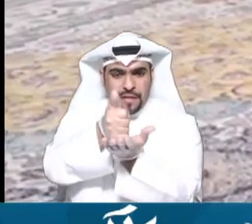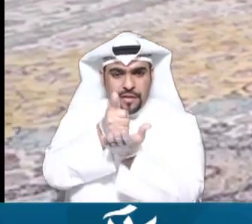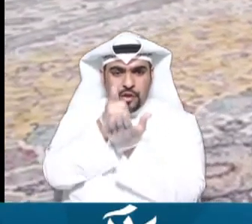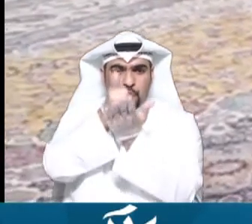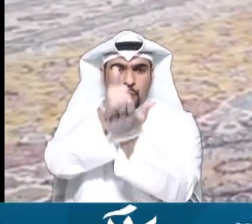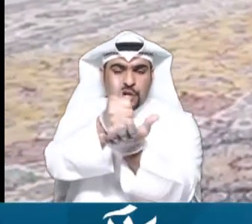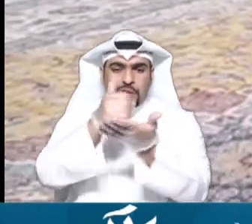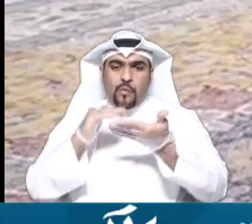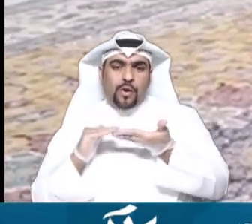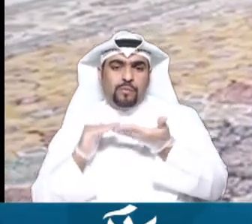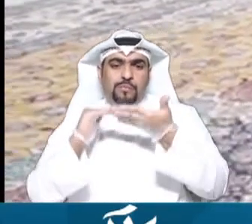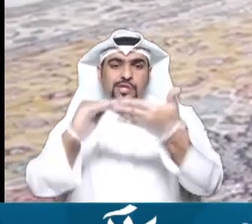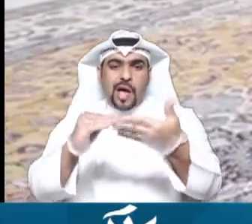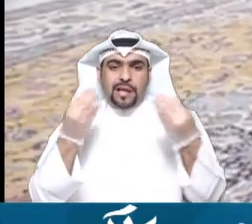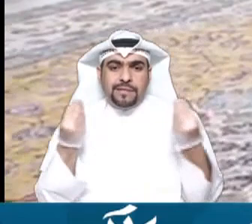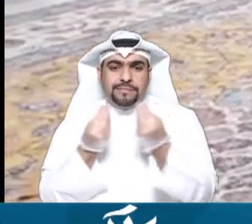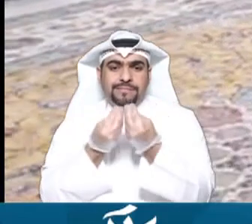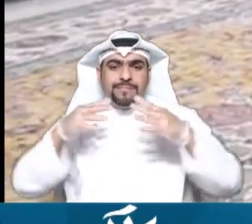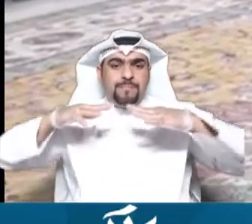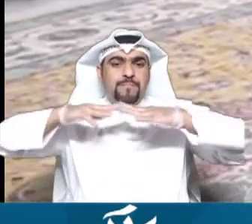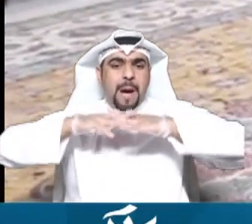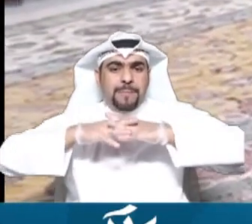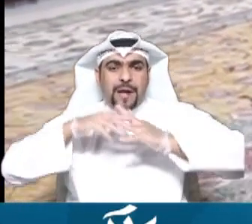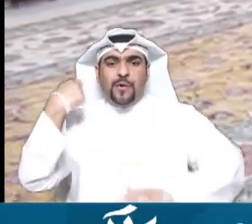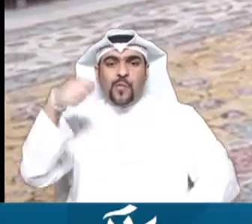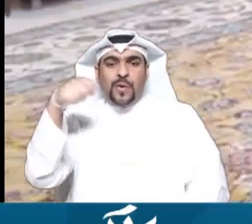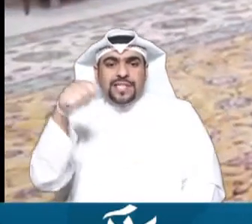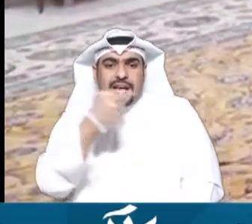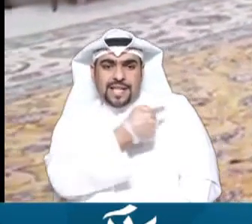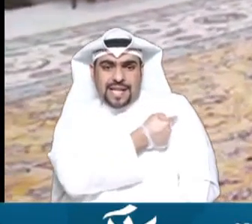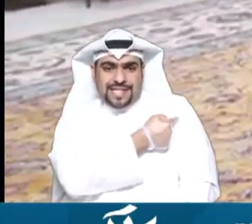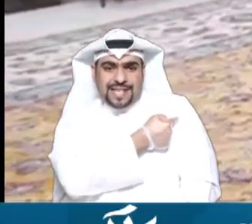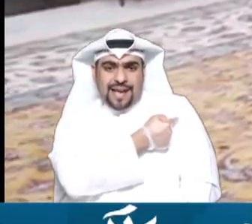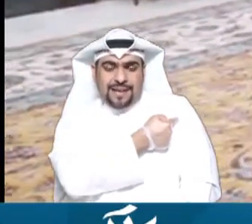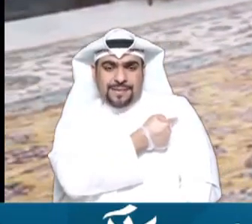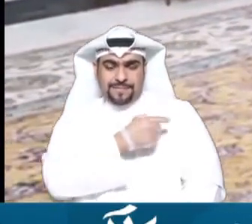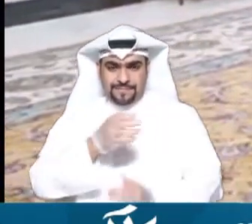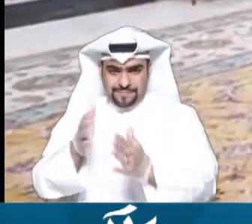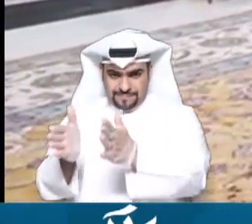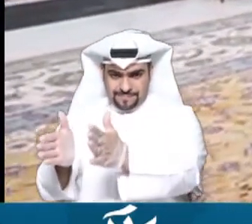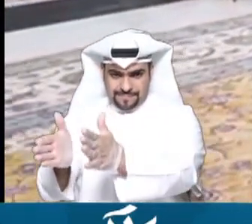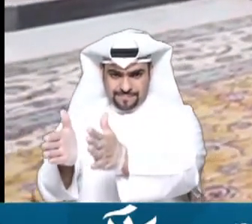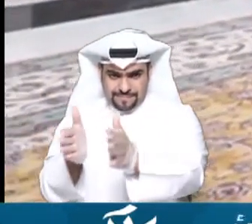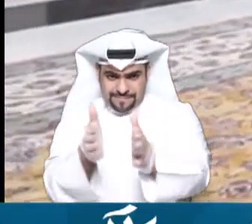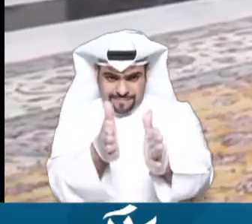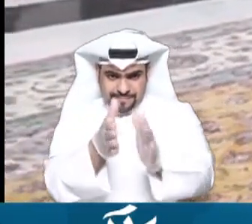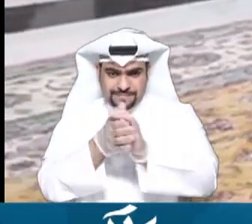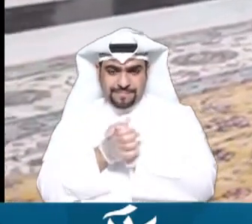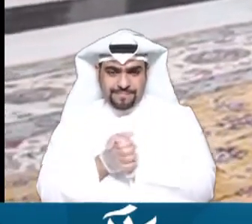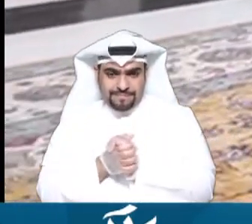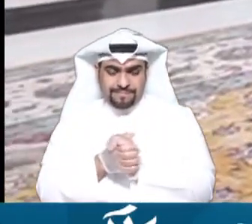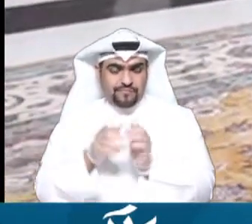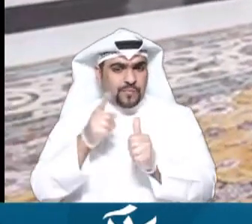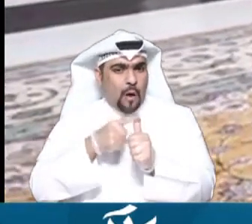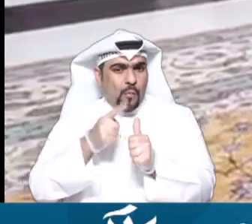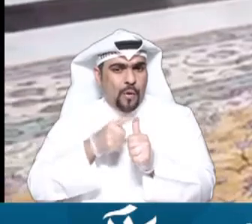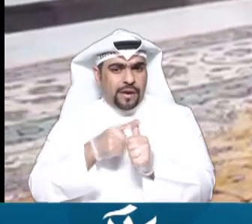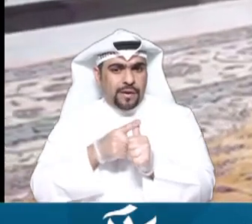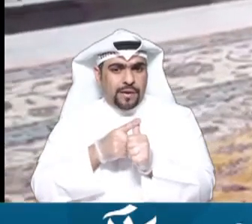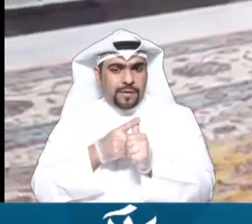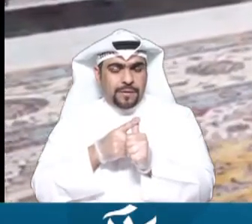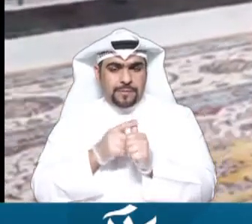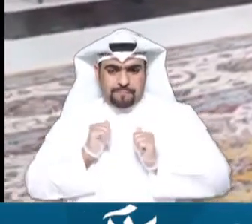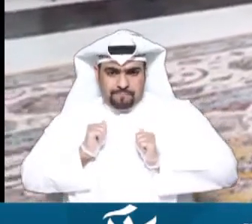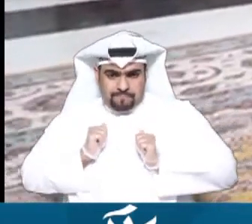ضمن الجهود التي تبذل لمكافحة انتشار الفيروس. ولعل أبرز جهوده الخيرية خلال